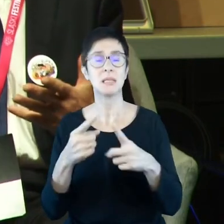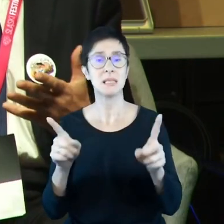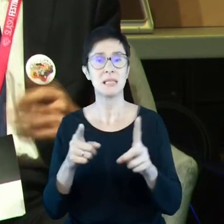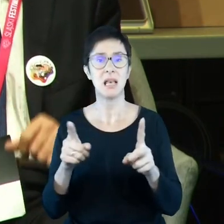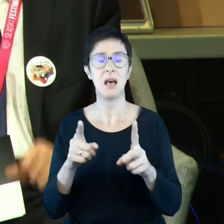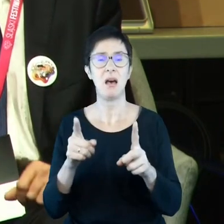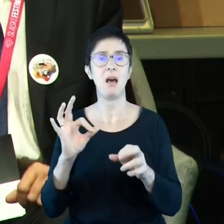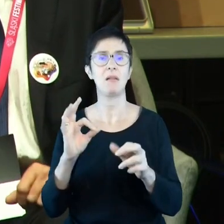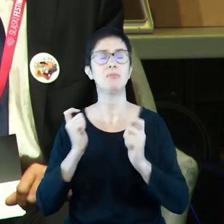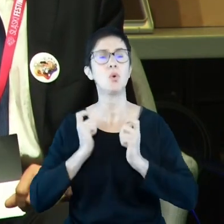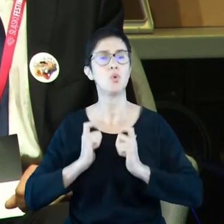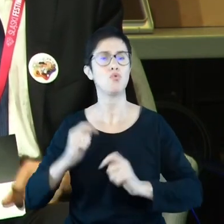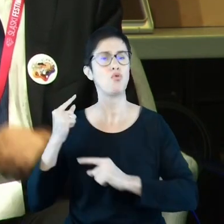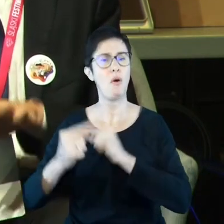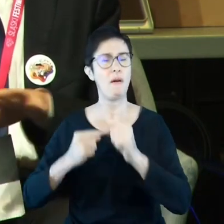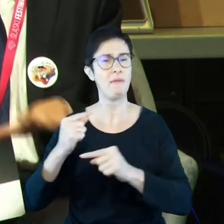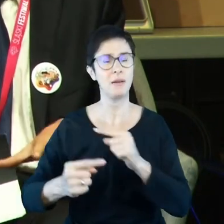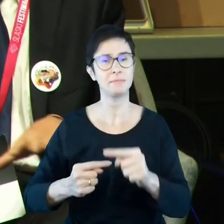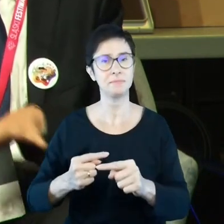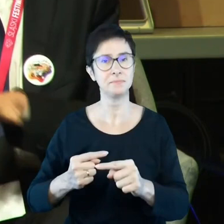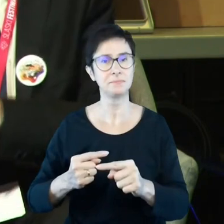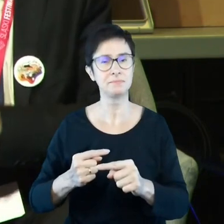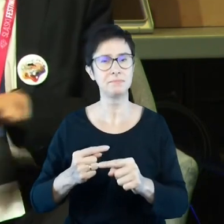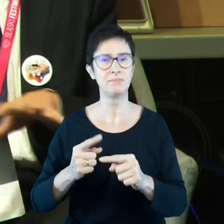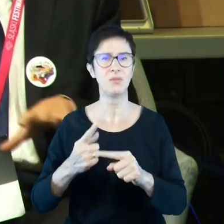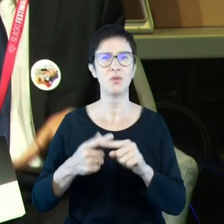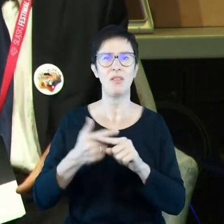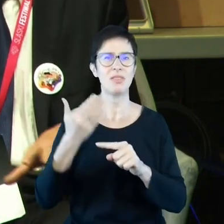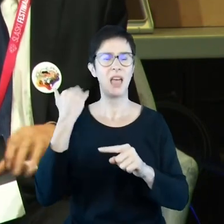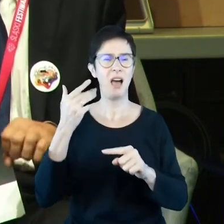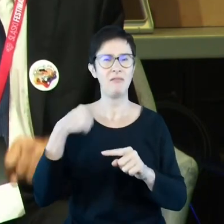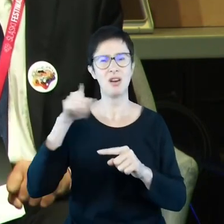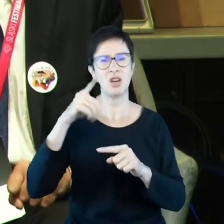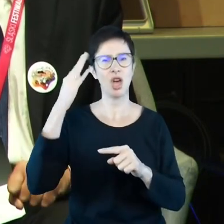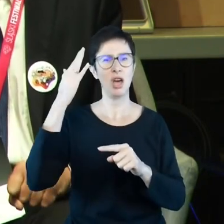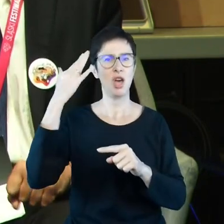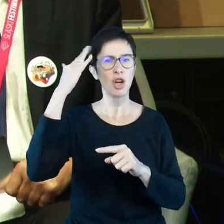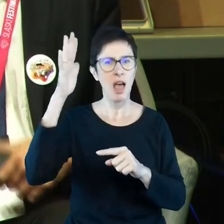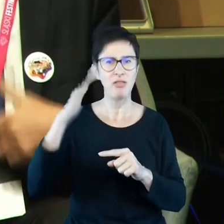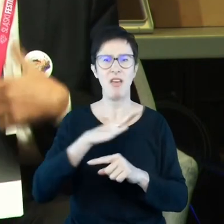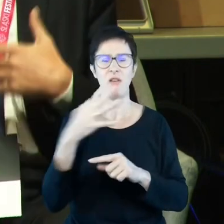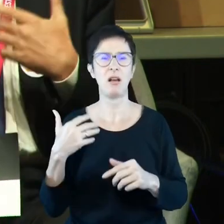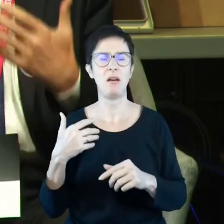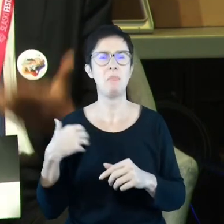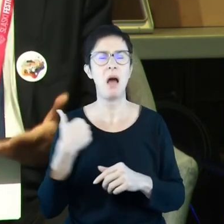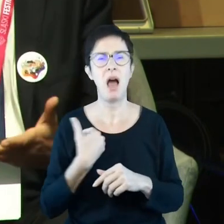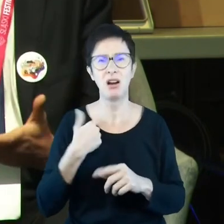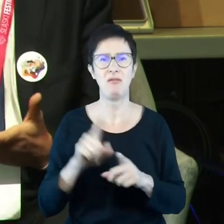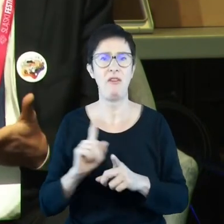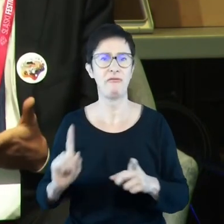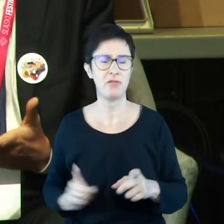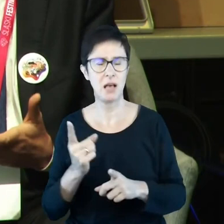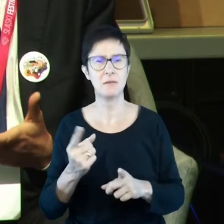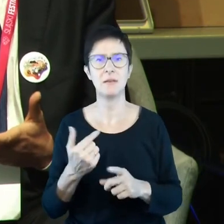ludowej tak naprawdę, nieco dawniejszej Irlandii, Wielkiej Brytanii i Francji. I zaczęliśmy tak naprawdę od kołysanki, bo